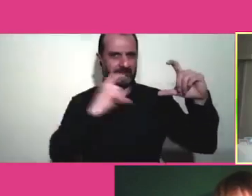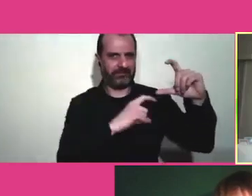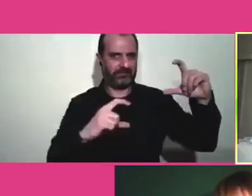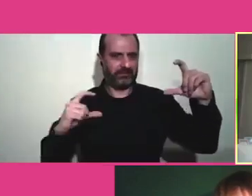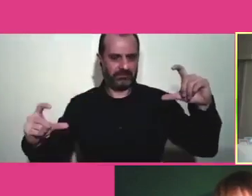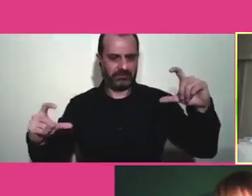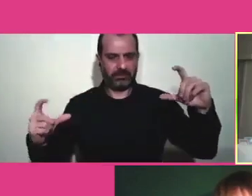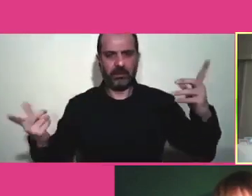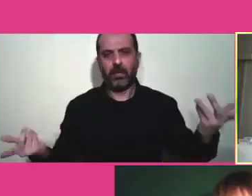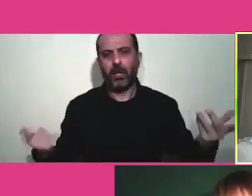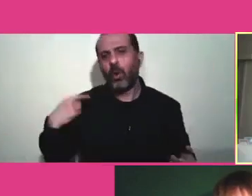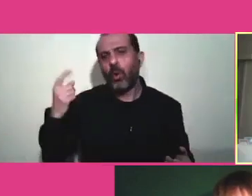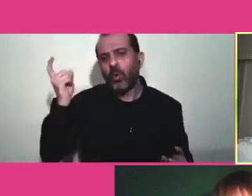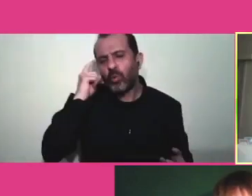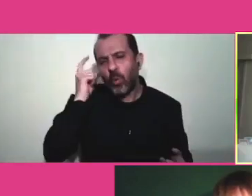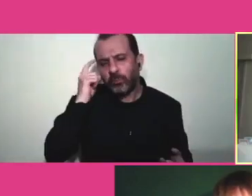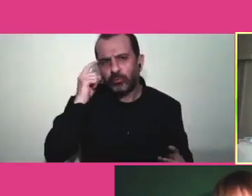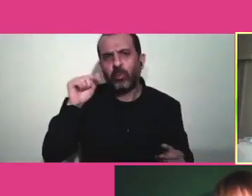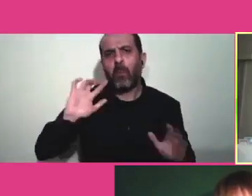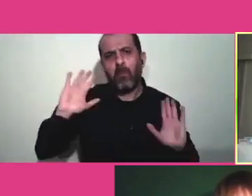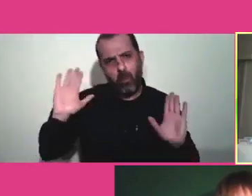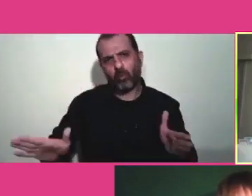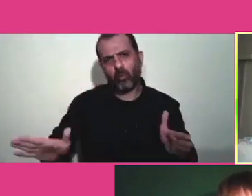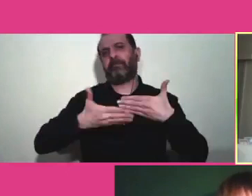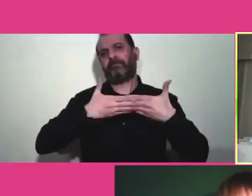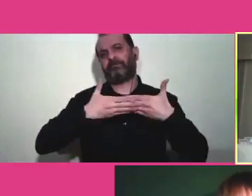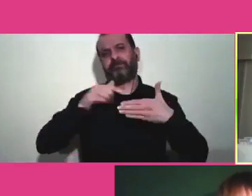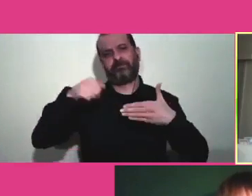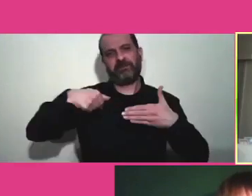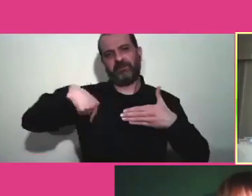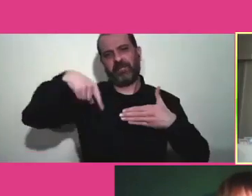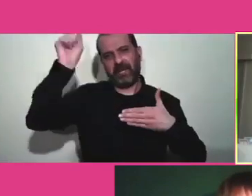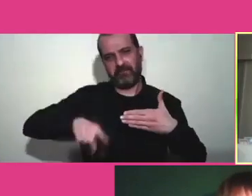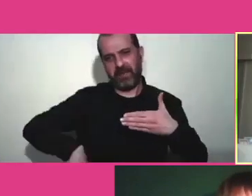Νομίζω ότι μπορούμε να κλείσουμε τη βραδιά.